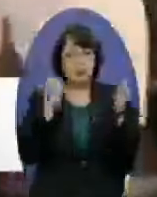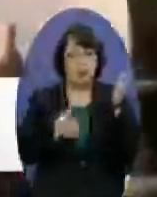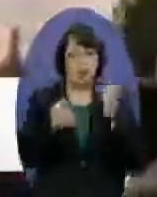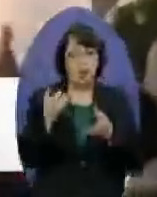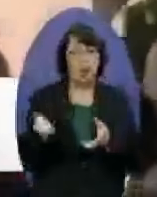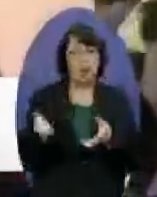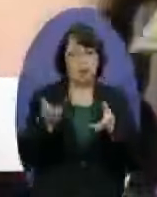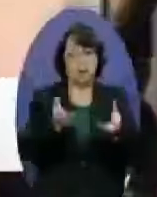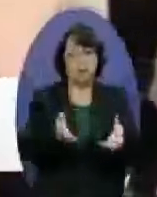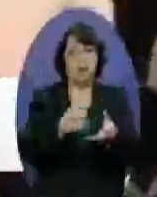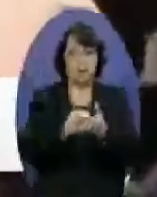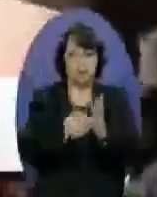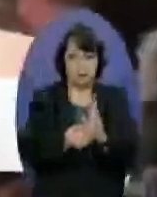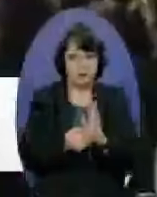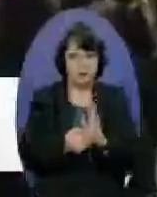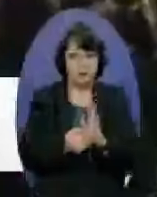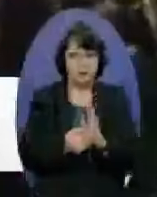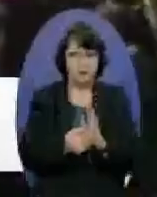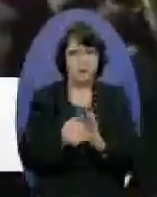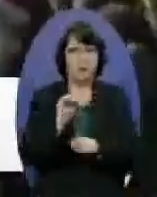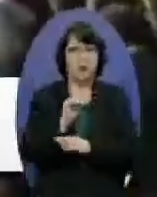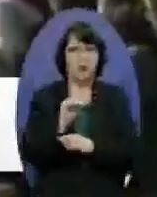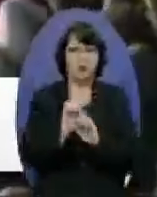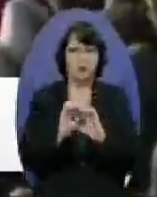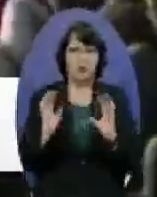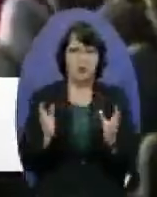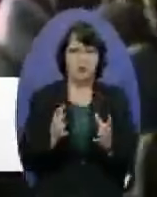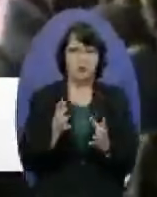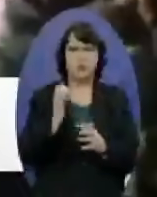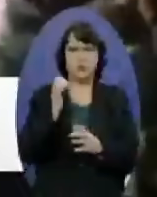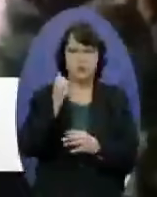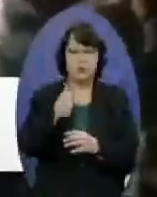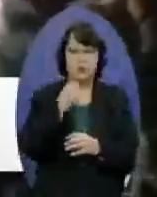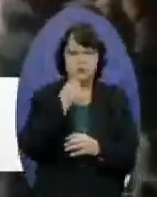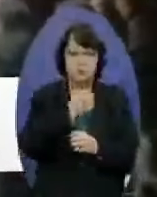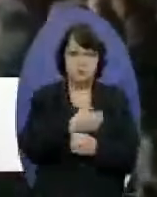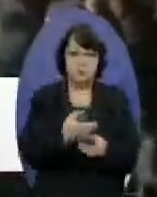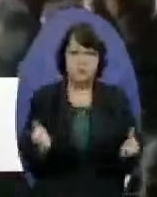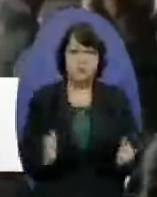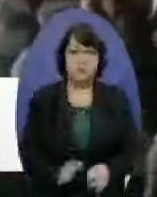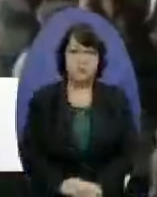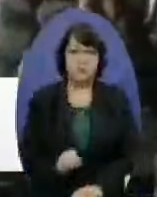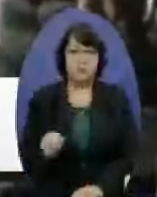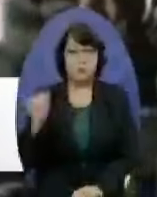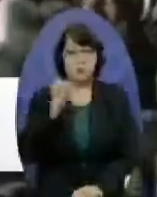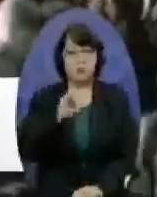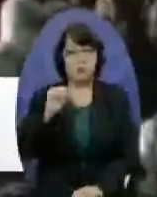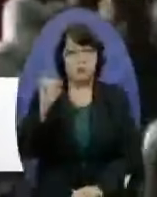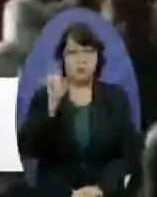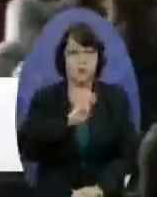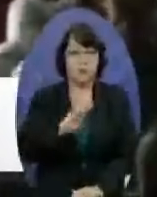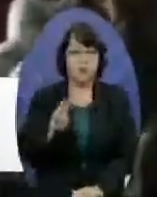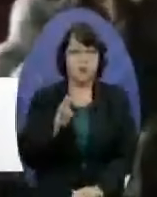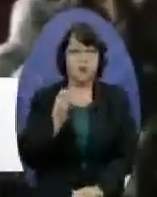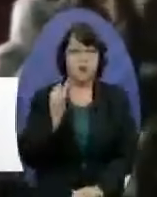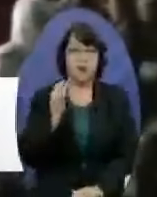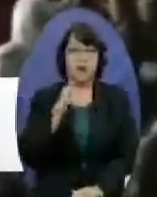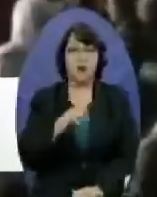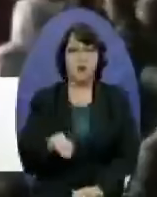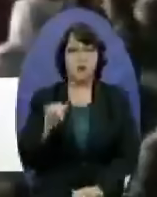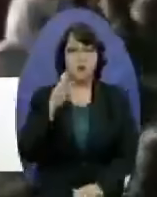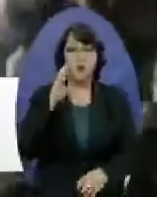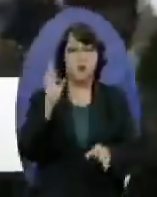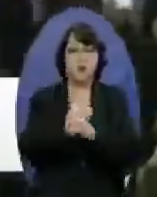санал хураалт явуулахар төлөлдөж байгааг төлөөлөгчдийн танхимын дэргүүн Нэнси Пелоси мэдээлдэг байна. Америкийн ардсан намынхан Багдадад явсан цэргийн